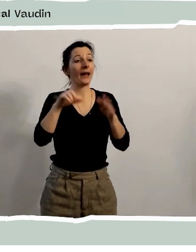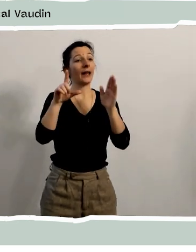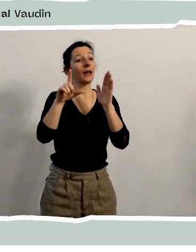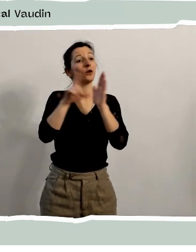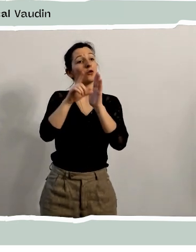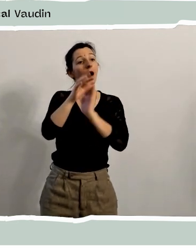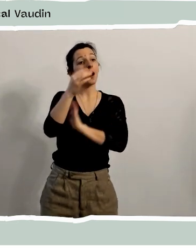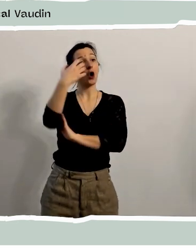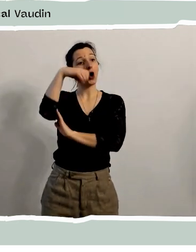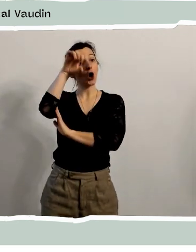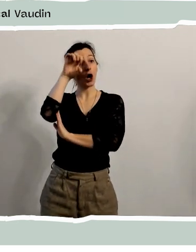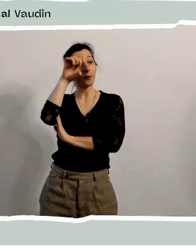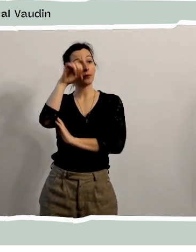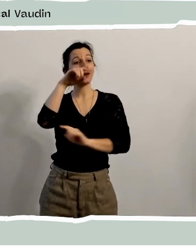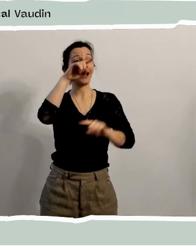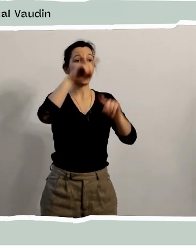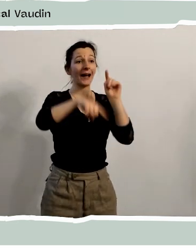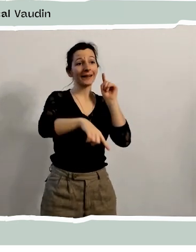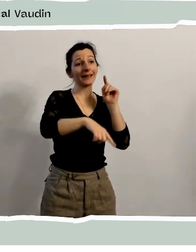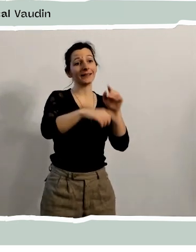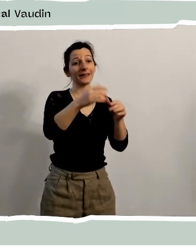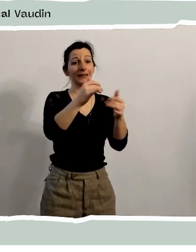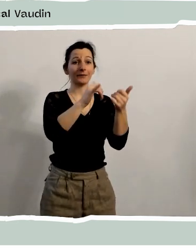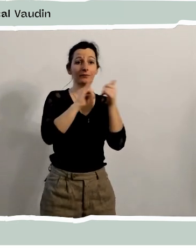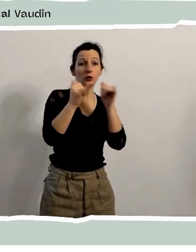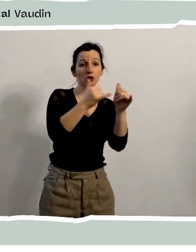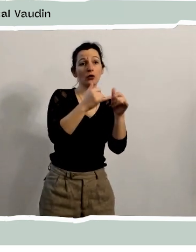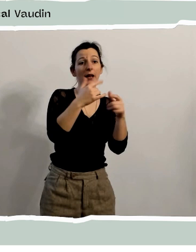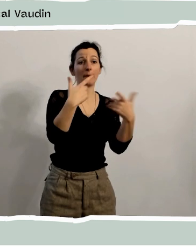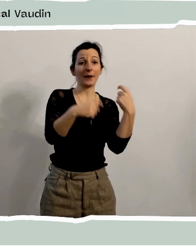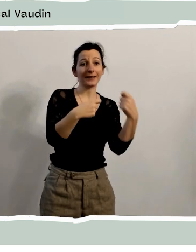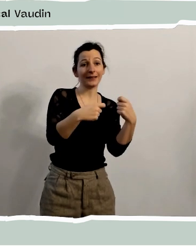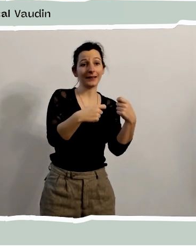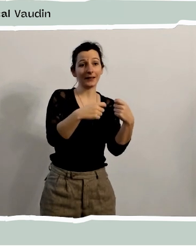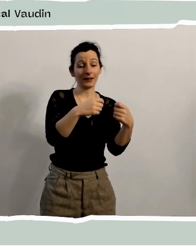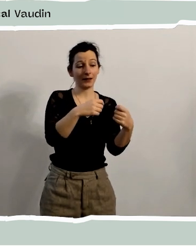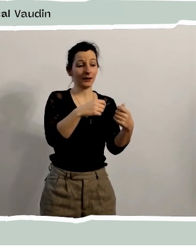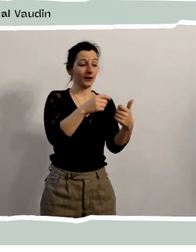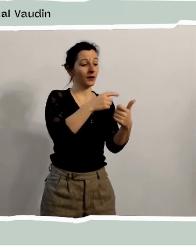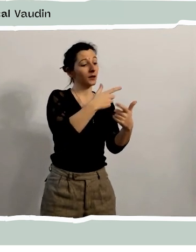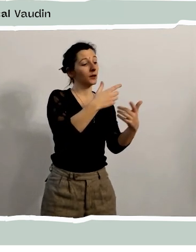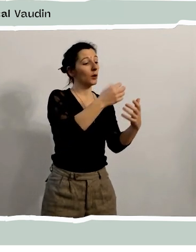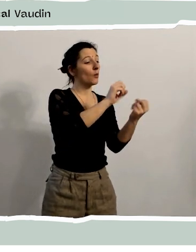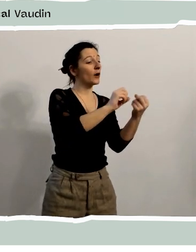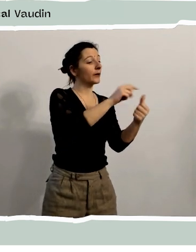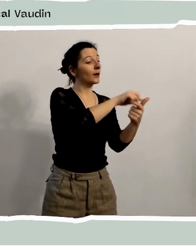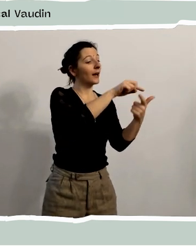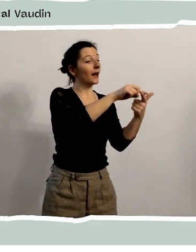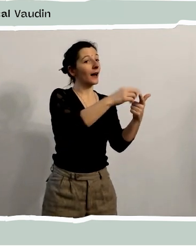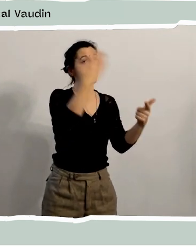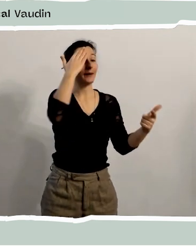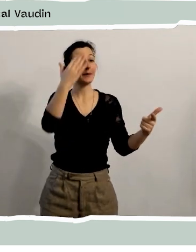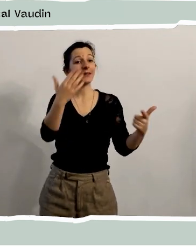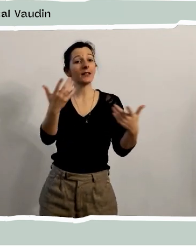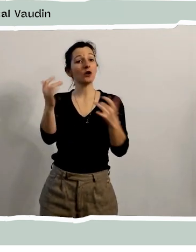interdit les PFAS et les phtalates dans les jouets, mais c'est européen. Les jouets qui sont